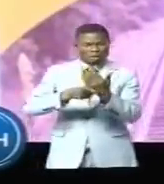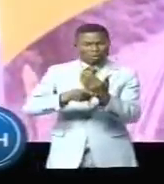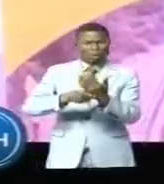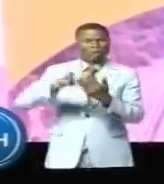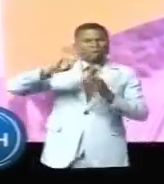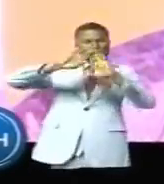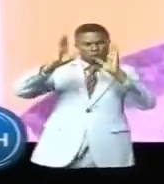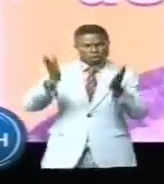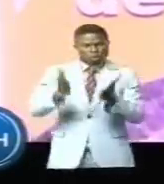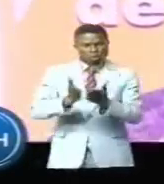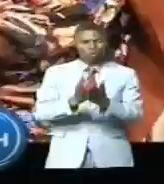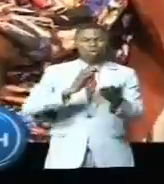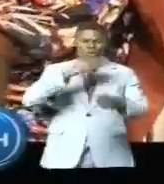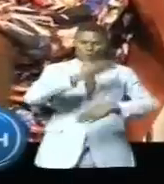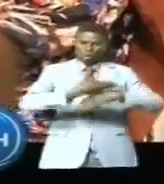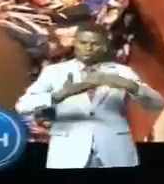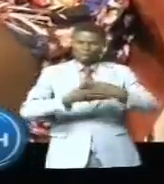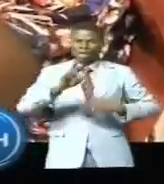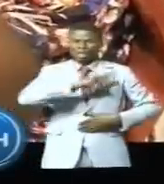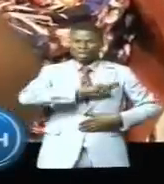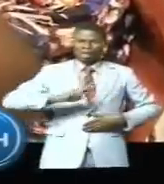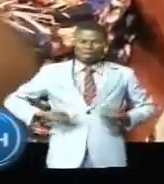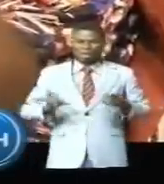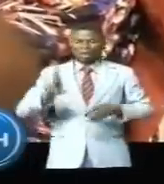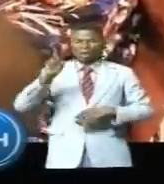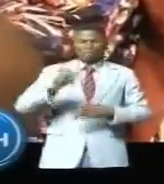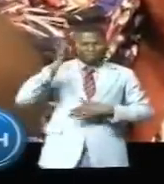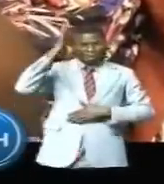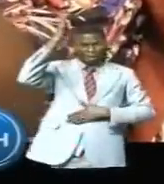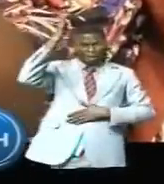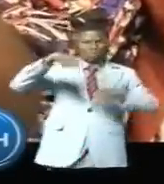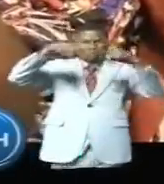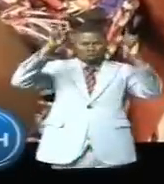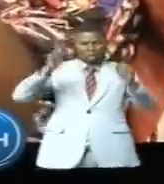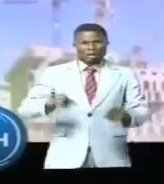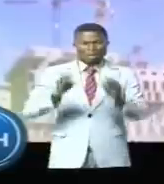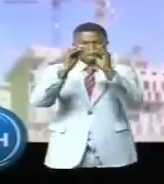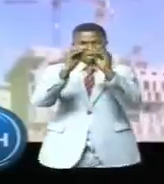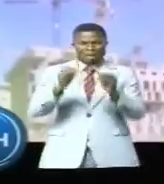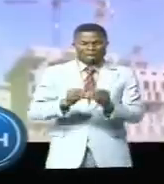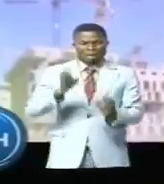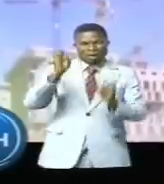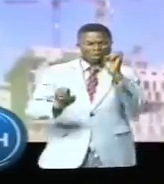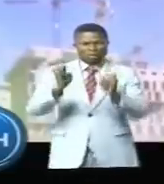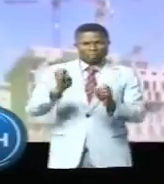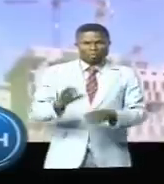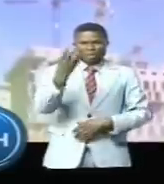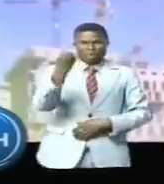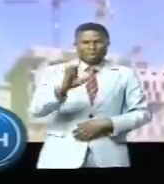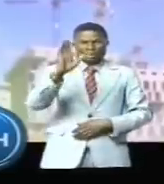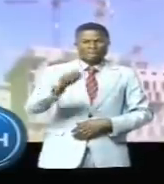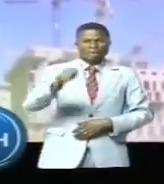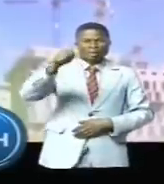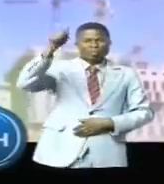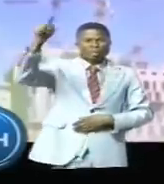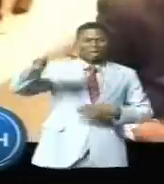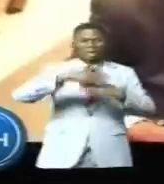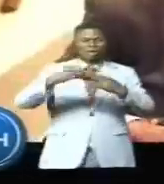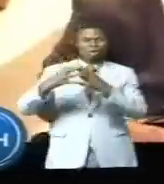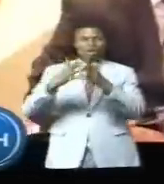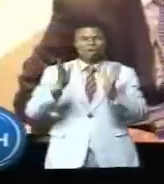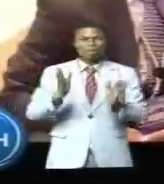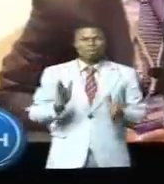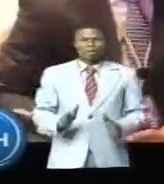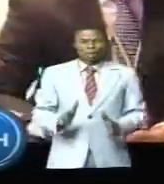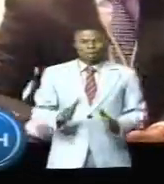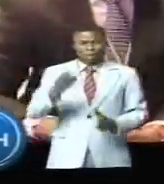les infrastructures en RDC pour les 20 prochaines années chiffré est évalué à près de 45 milliards de dollars américains